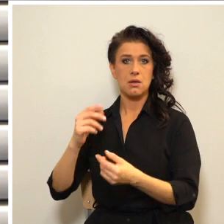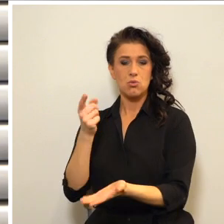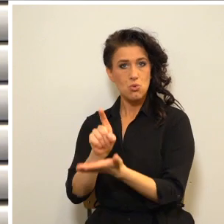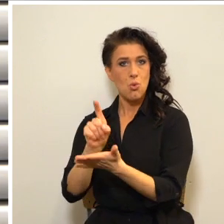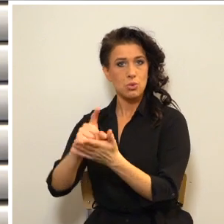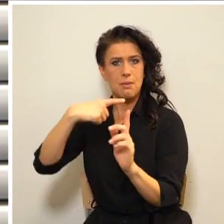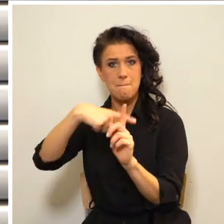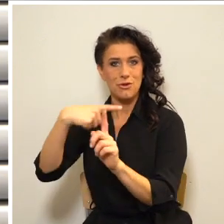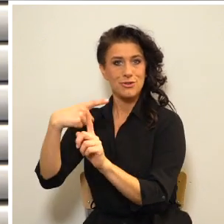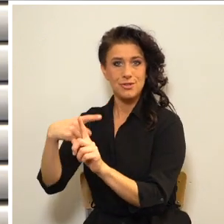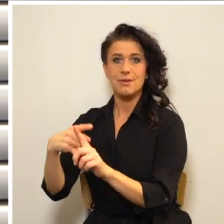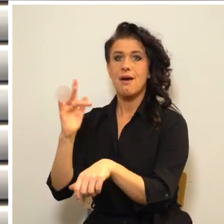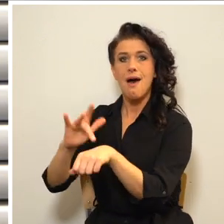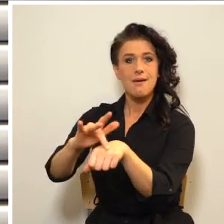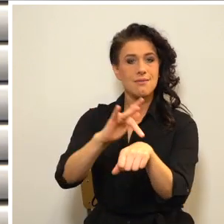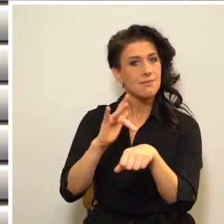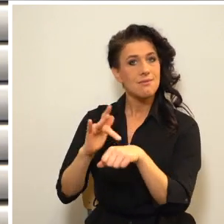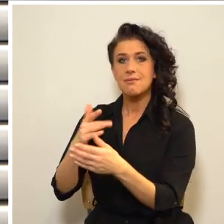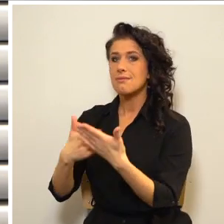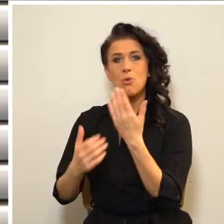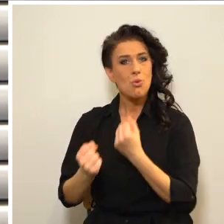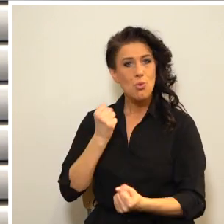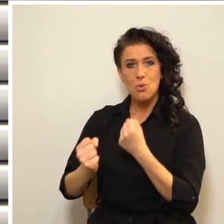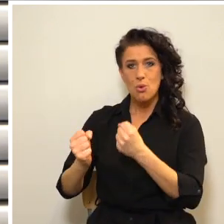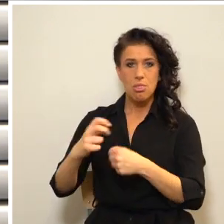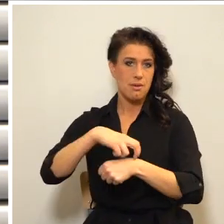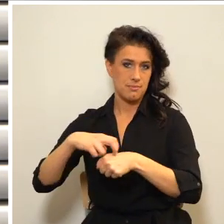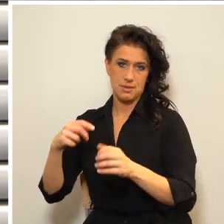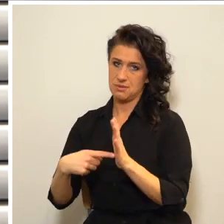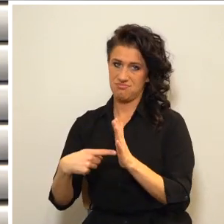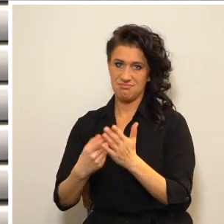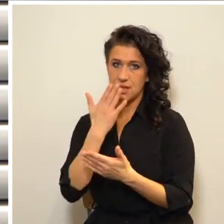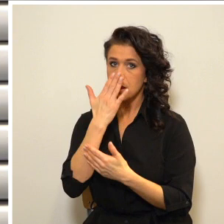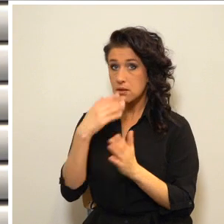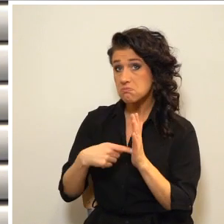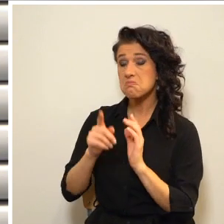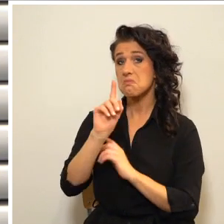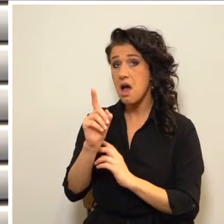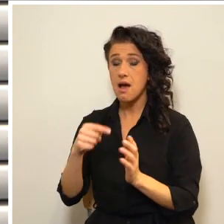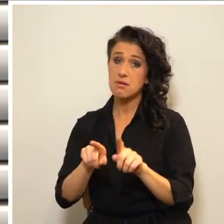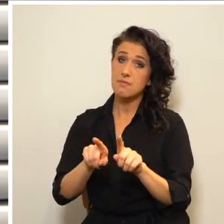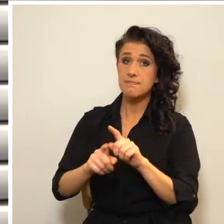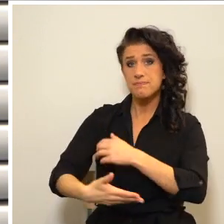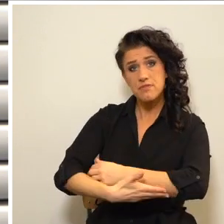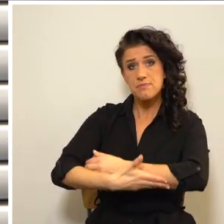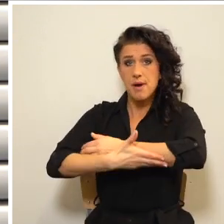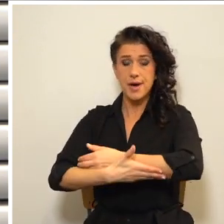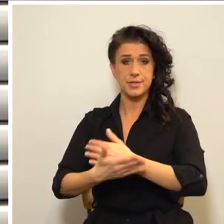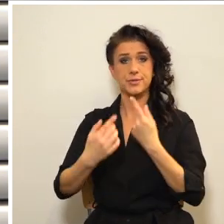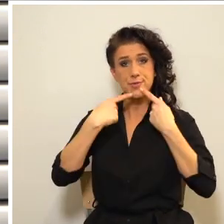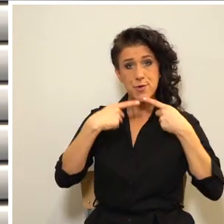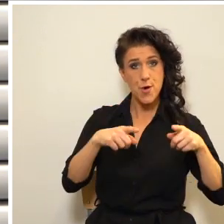jest to jest trudna bardzo działka medycyny ale jednocześnie przy odpowiednim wsparciu